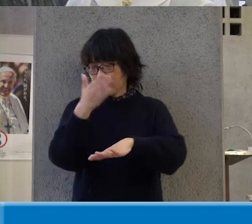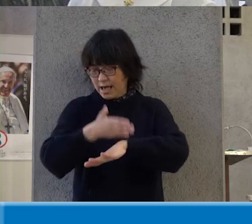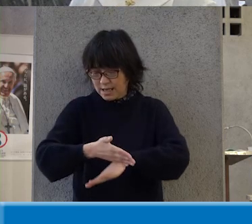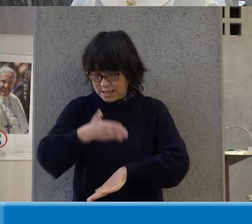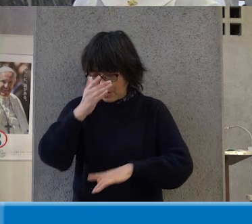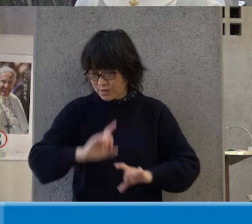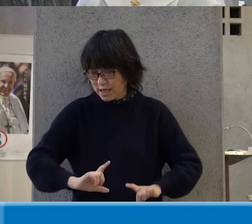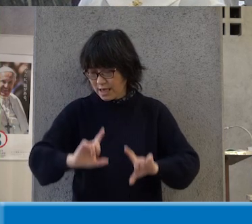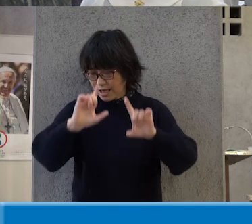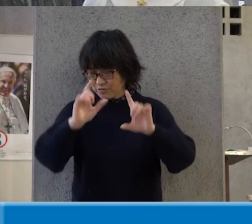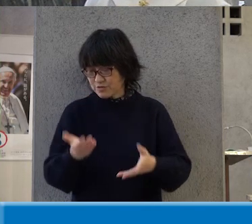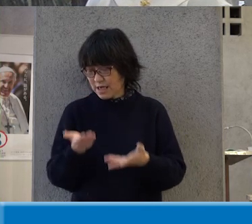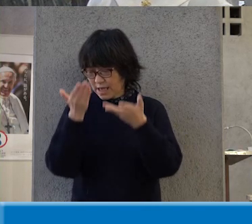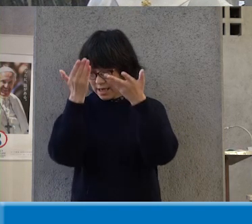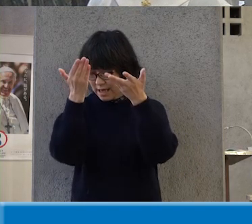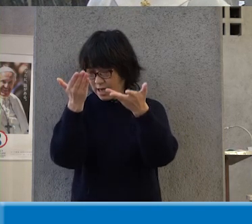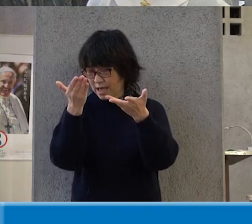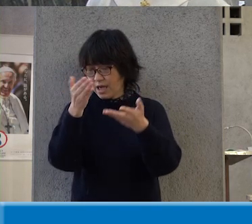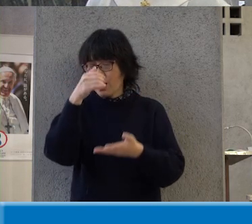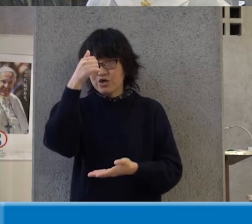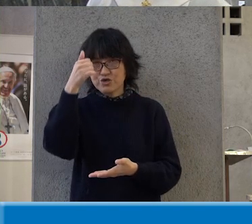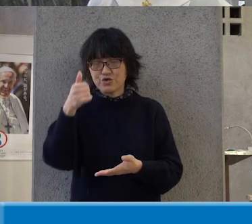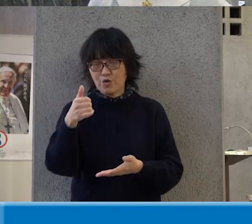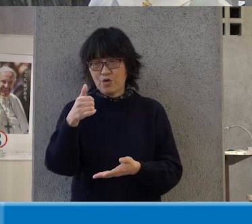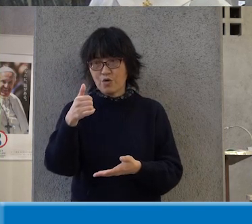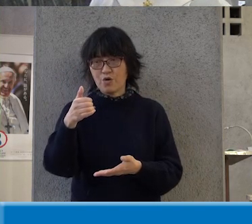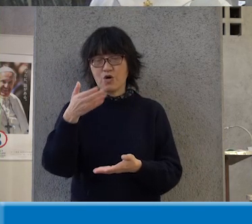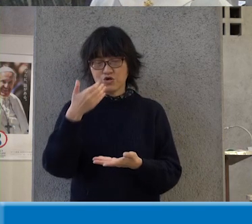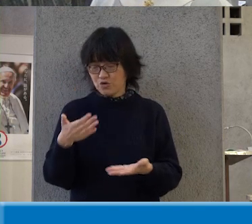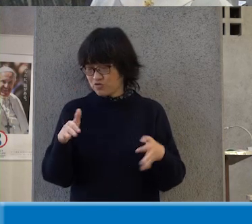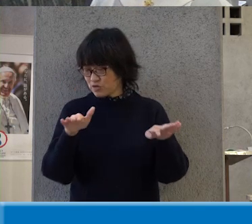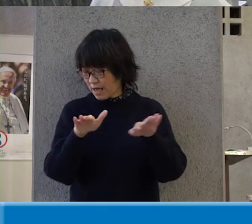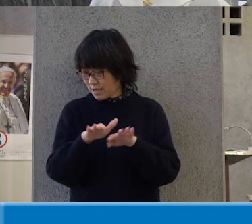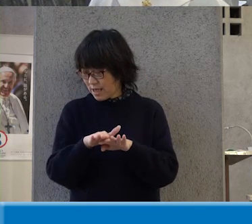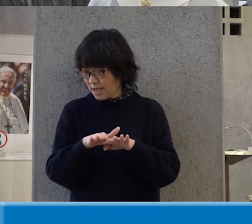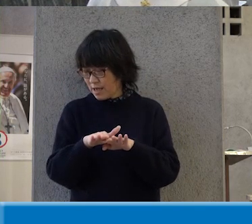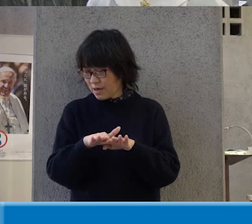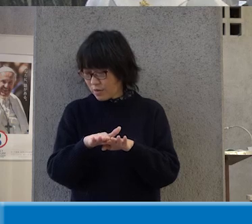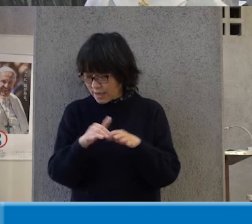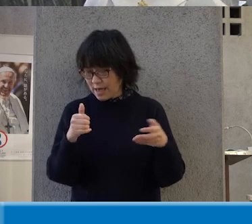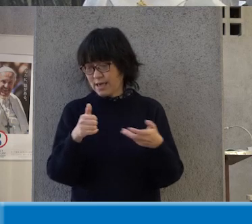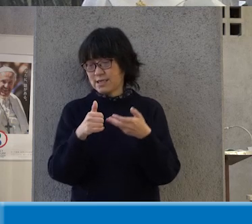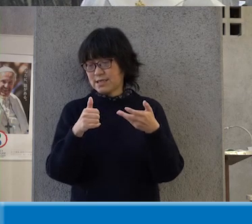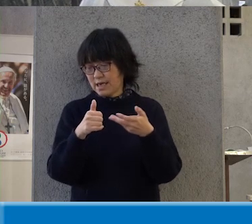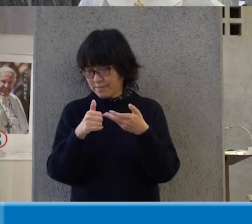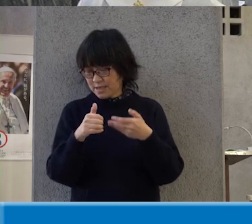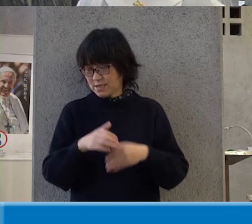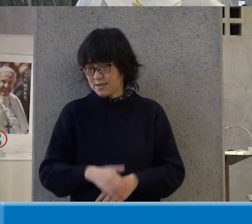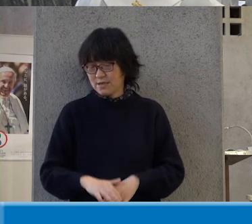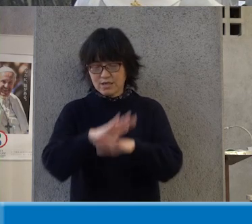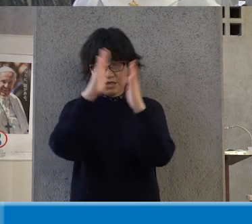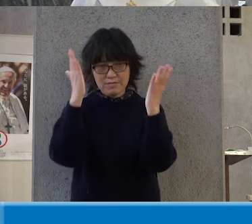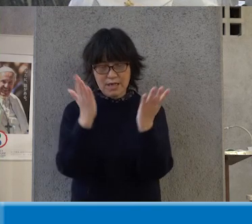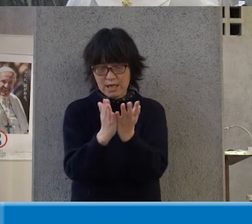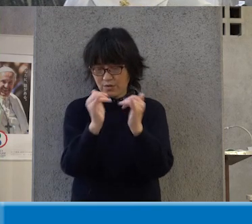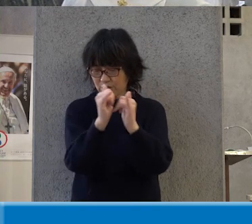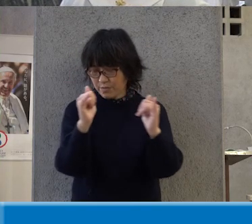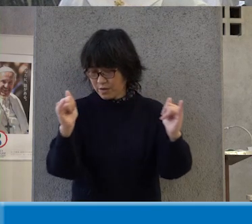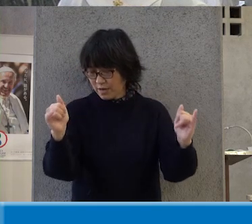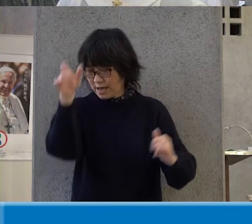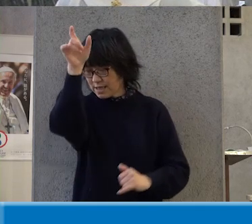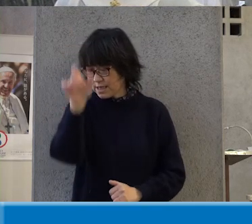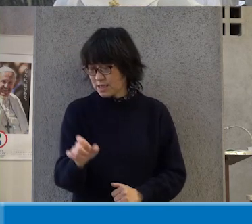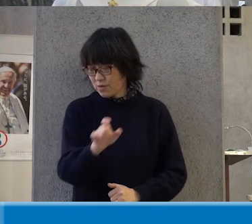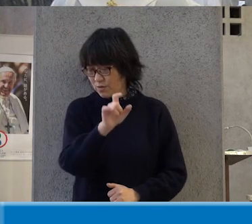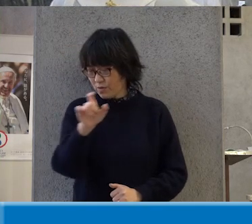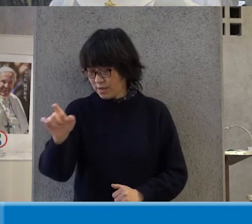謝の祭儀を捧げ、主の食卓で養います。すべての人がキリ